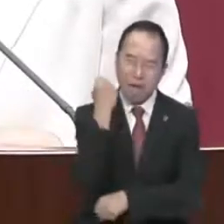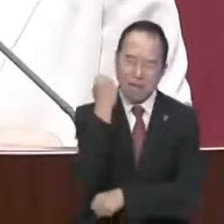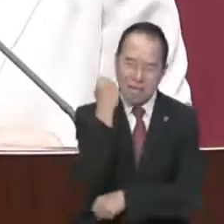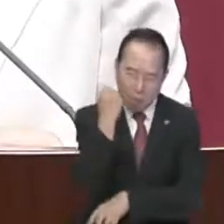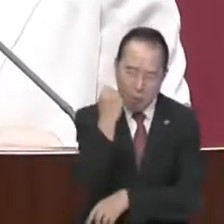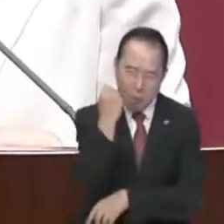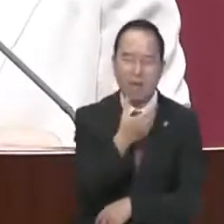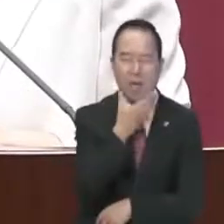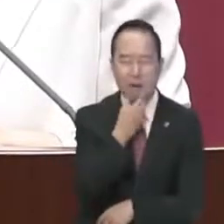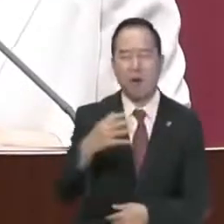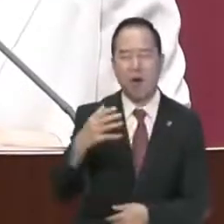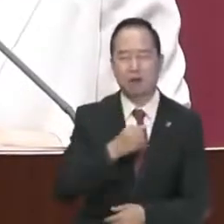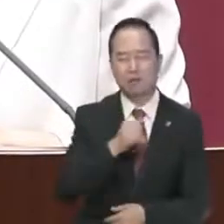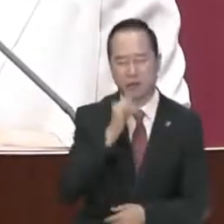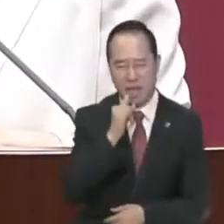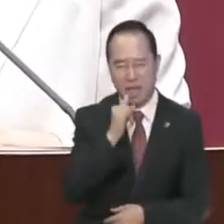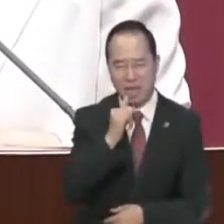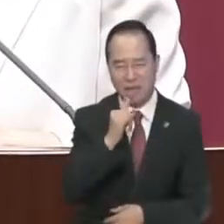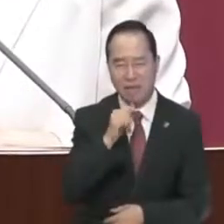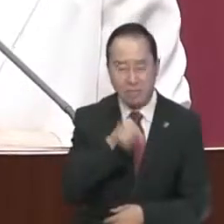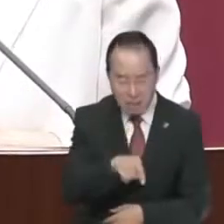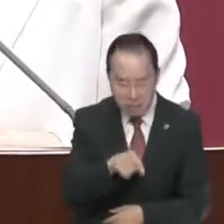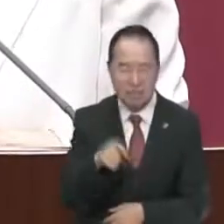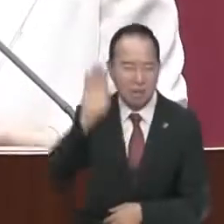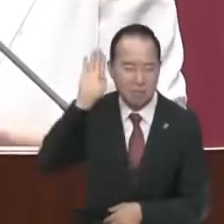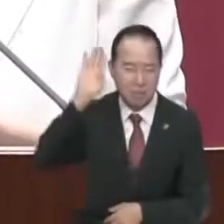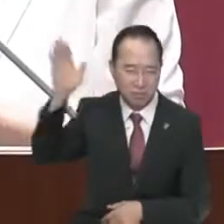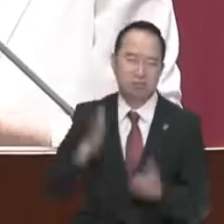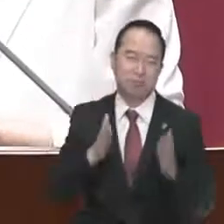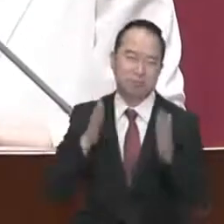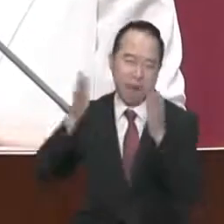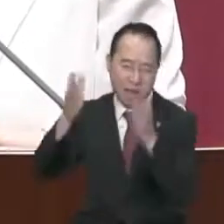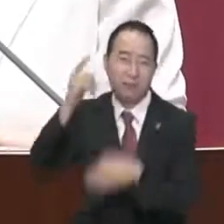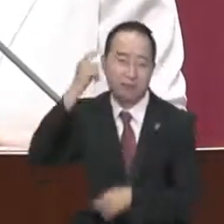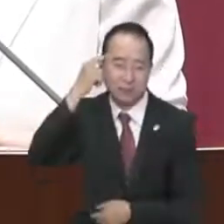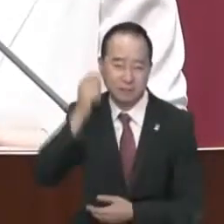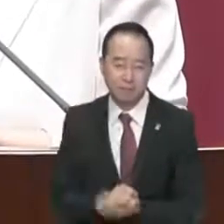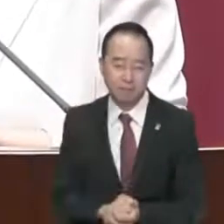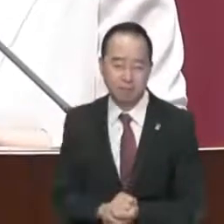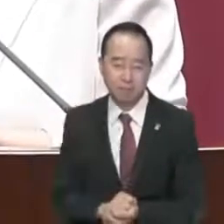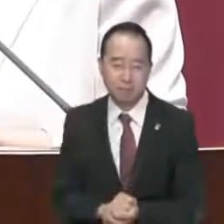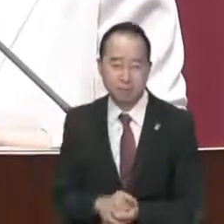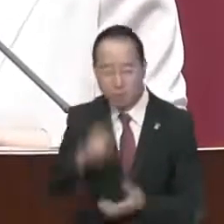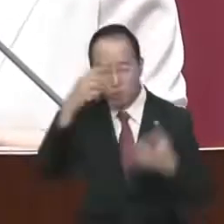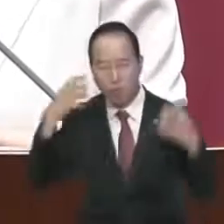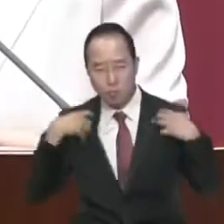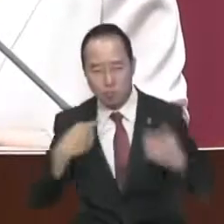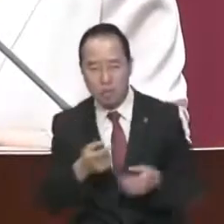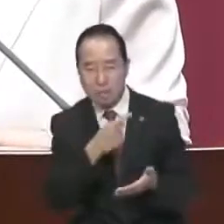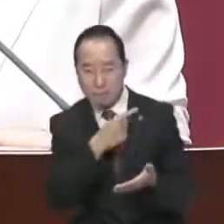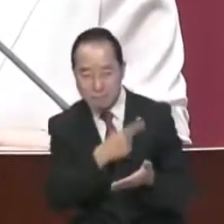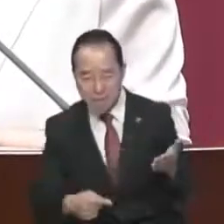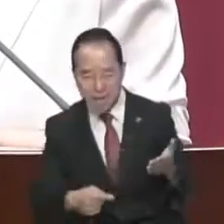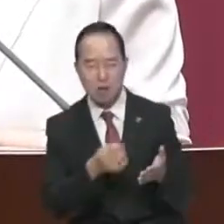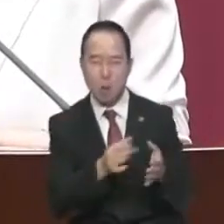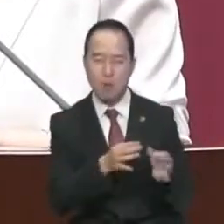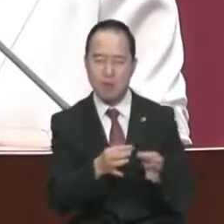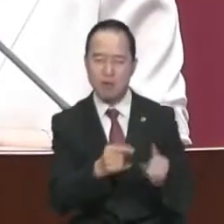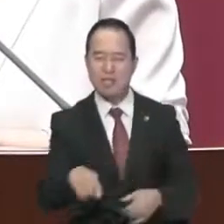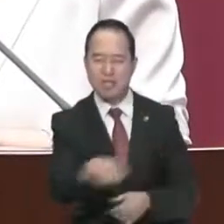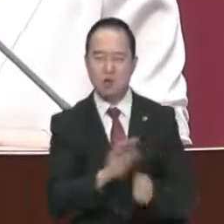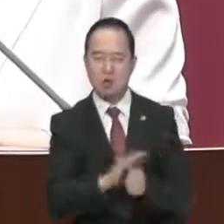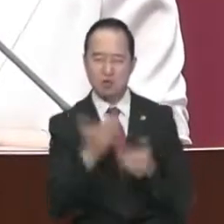것이 우리가 가야 될 길이다 이렇게 생각하고 있습니다. 네, 정부는 피해 입은 소상공인들을 지원하겠다고 일반